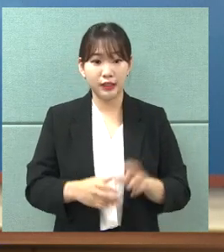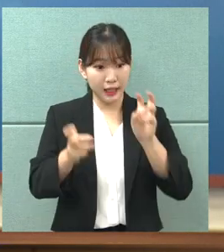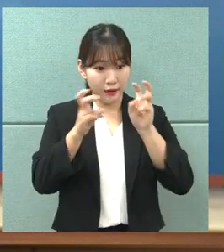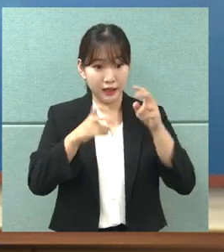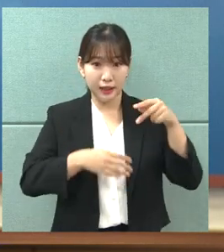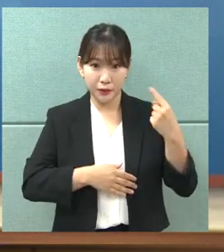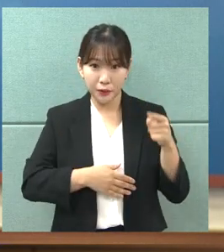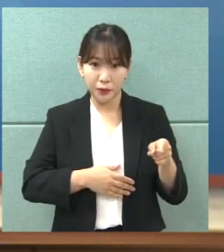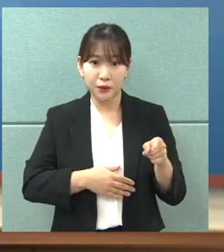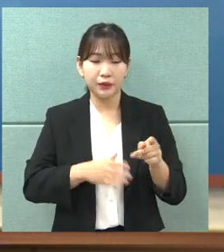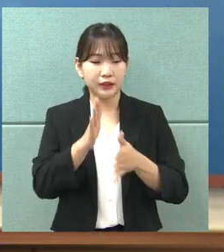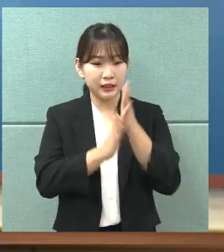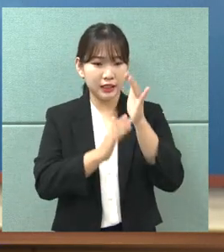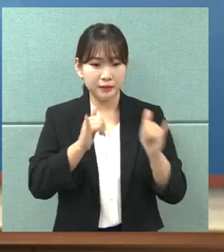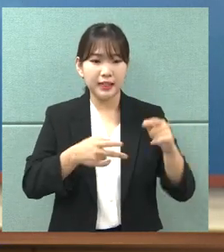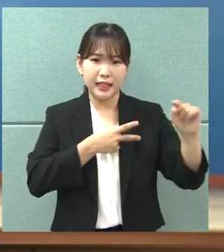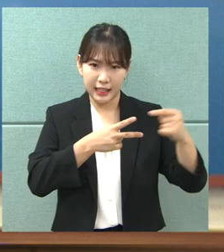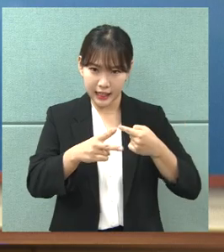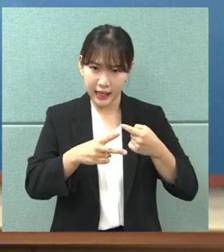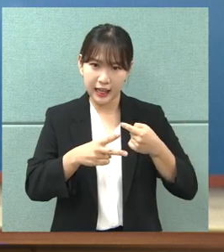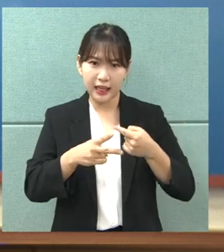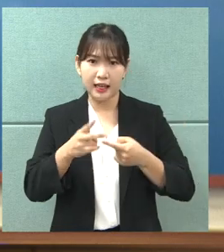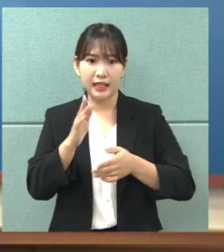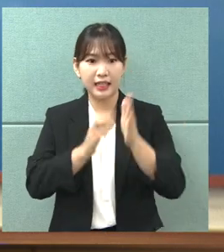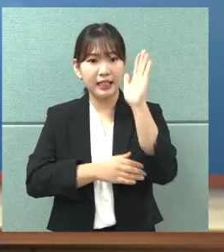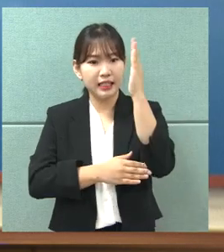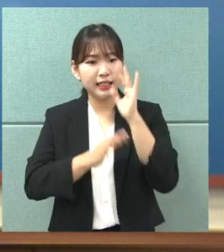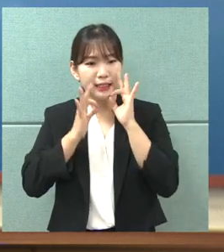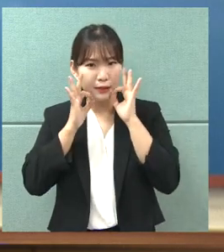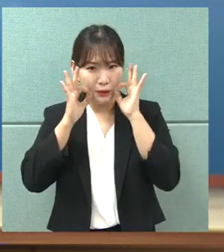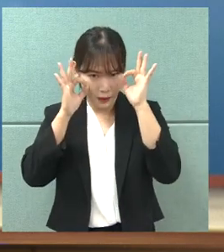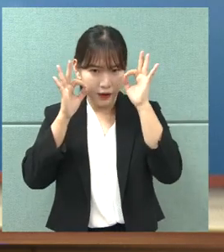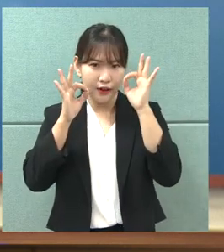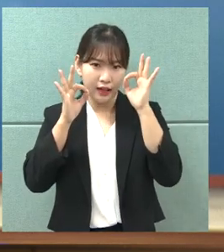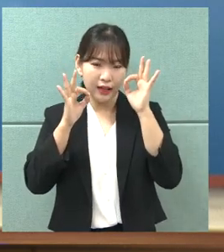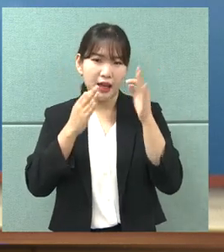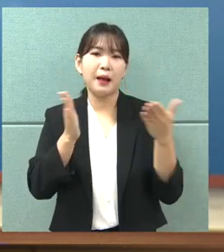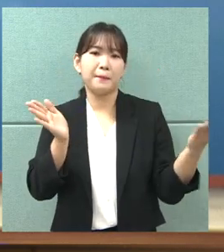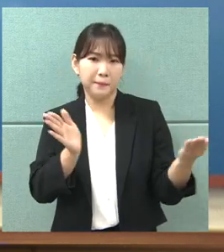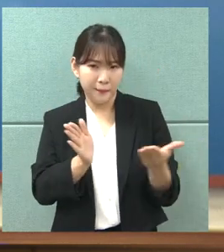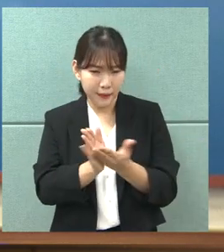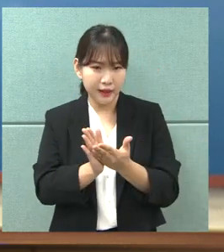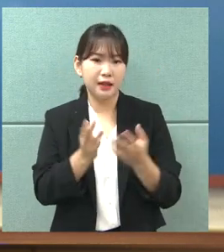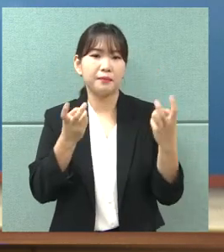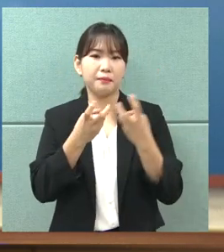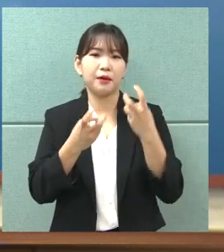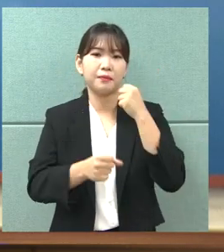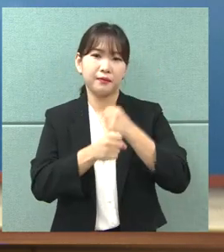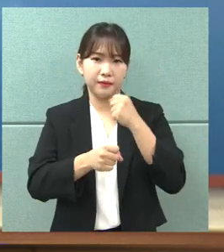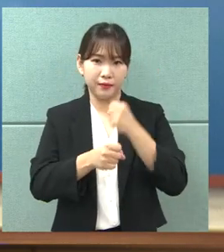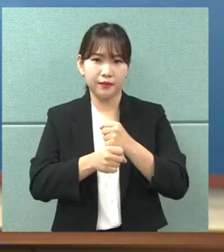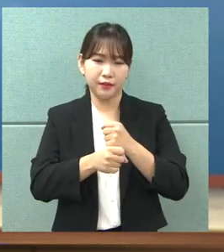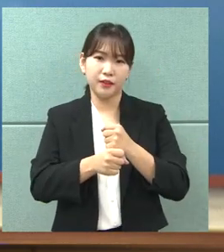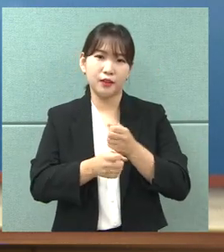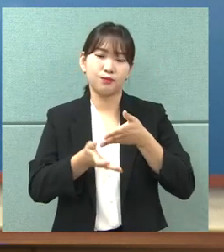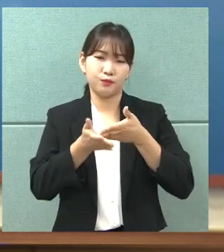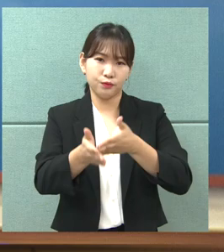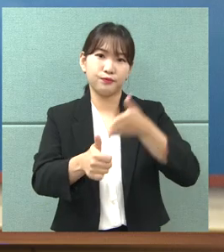회사식도 시민의 양해와 시의 노력에 적극 부흥하는 자구책 마련을